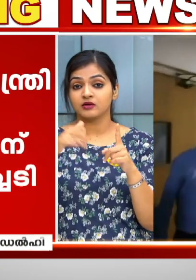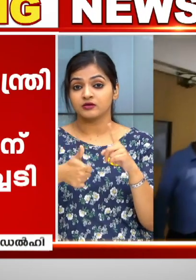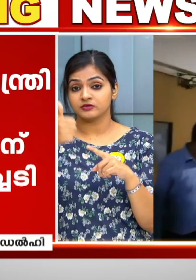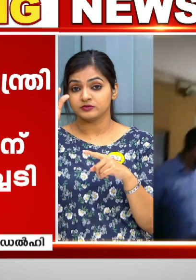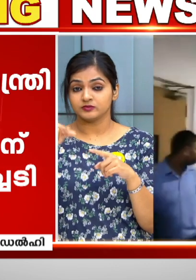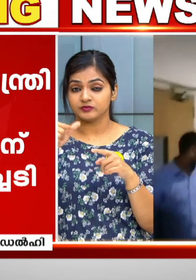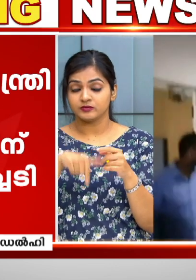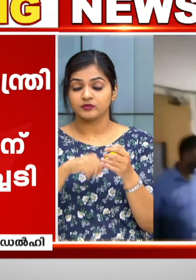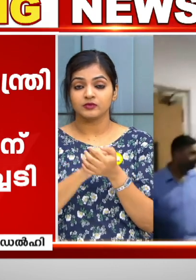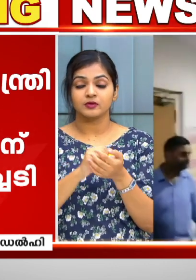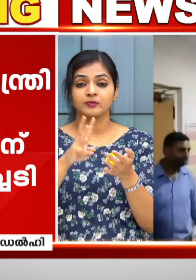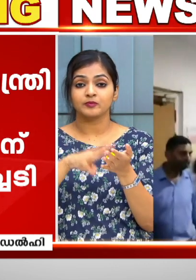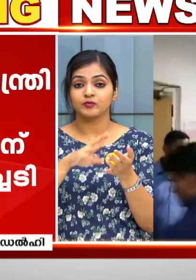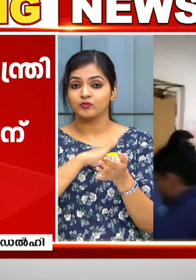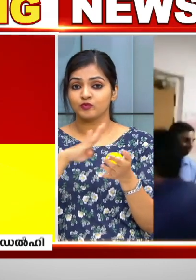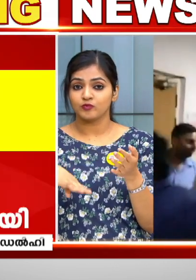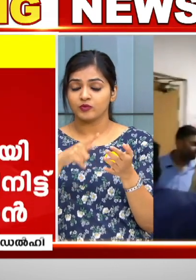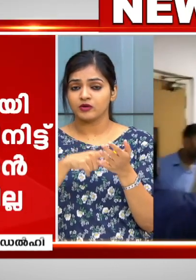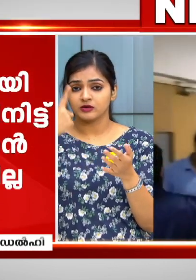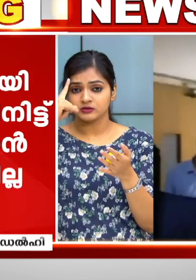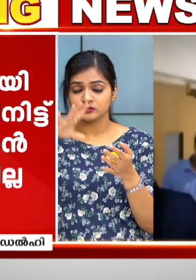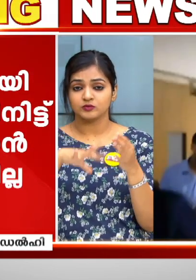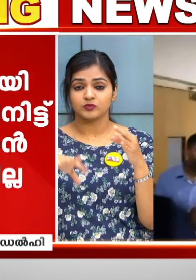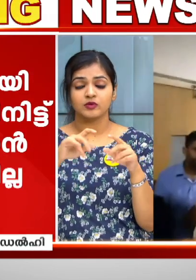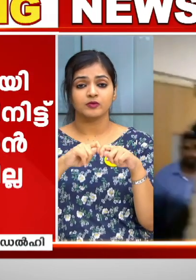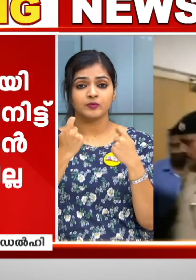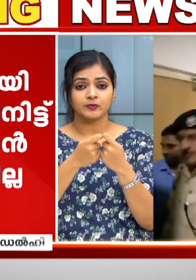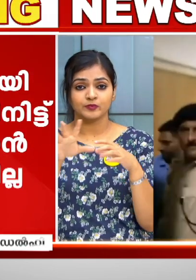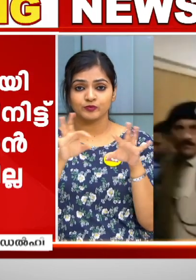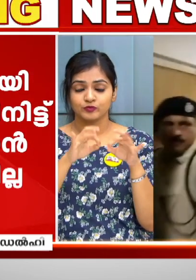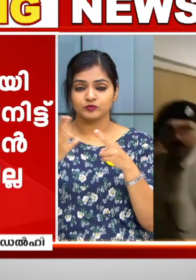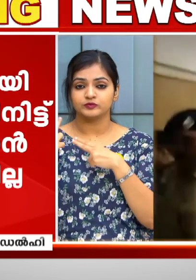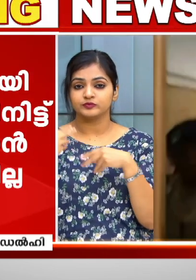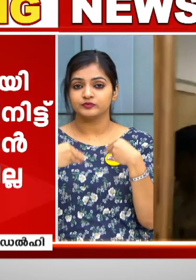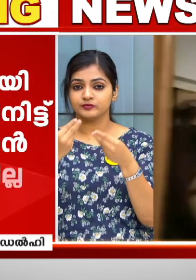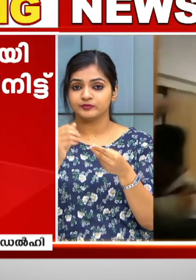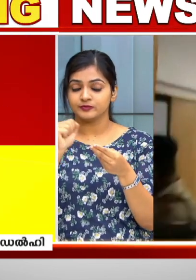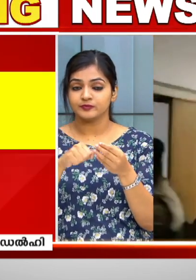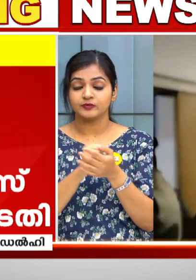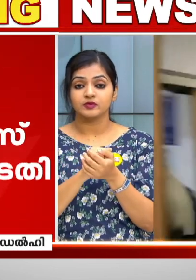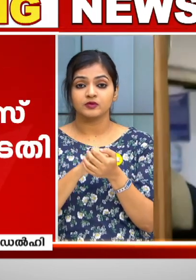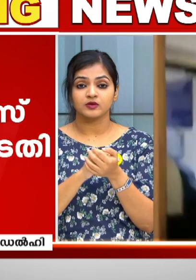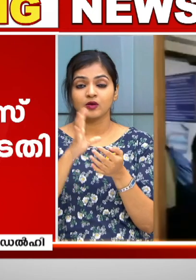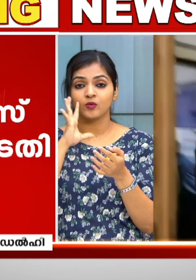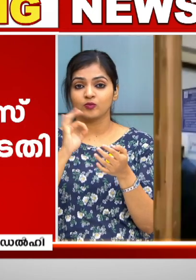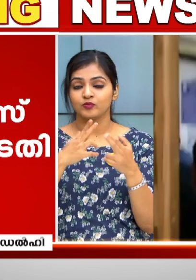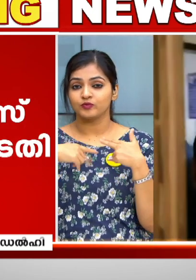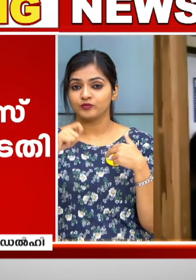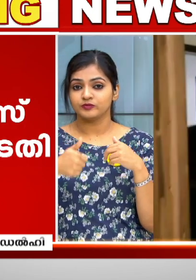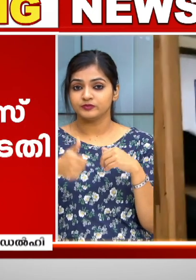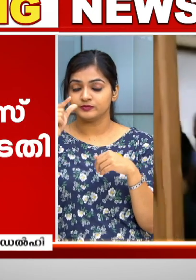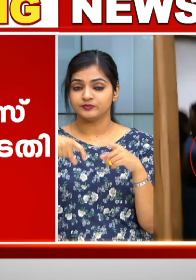ഈ മെഡിക്കൽ ബോർഡ് സംബന്ധിച്ചുള്ള തീരുമാനം അല്ലെങ്കിൽ രൂപീകരിക്കുക എന്നുമാണ് പ്രത്യേക കോടതി ജഡ്ജി